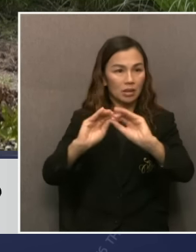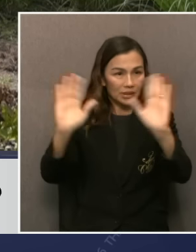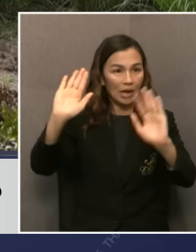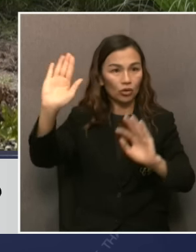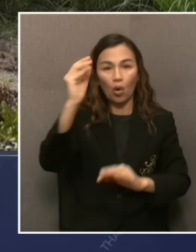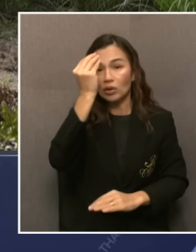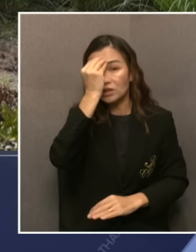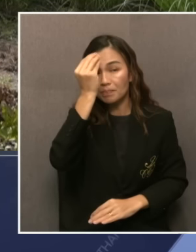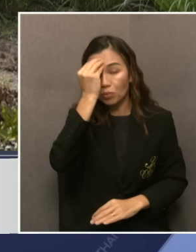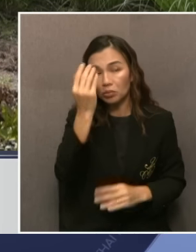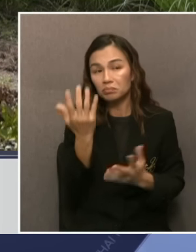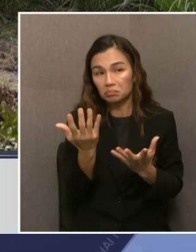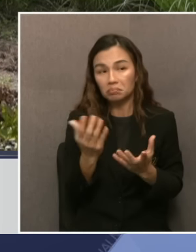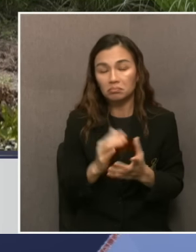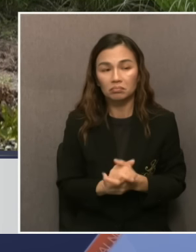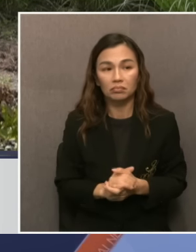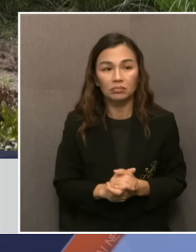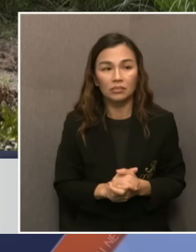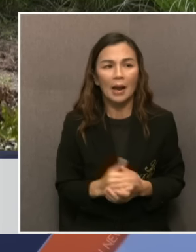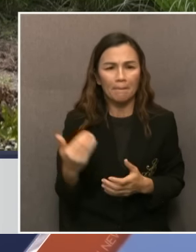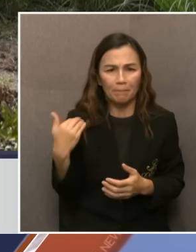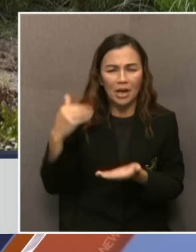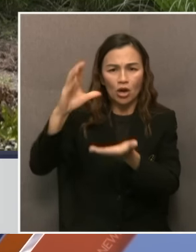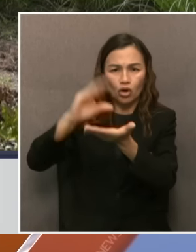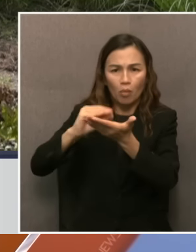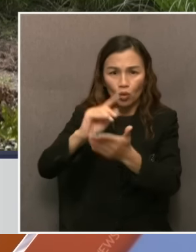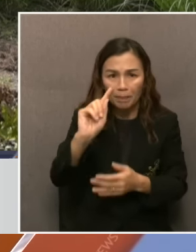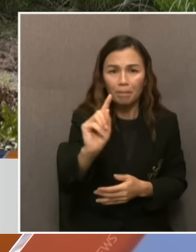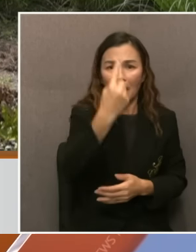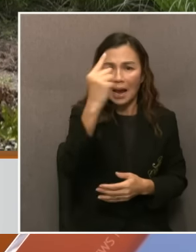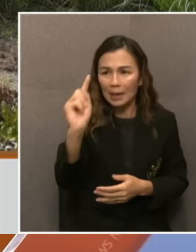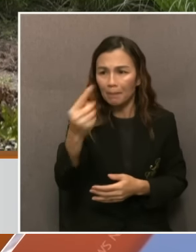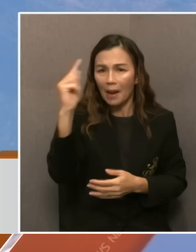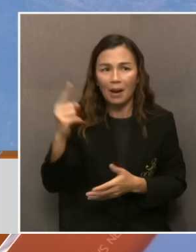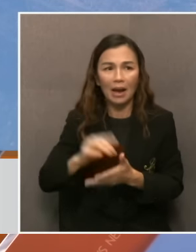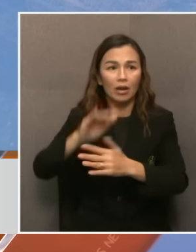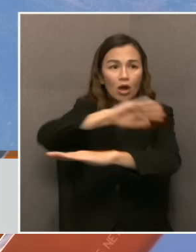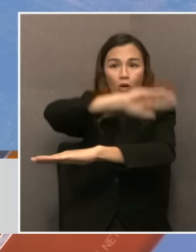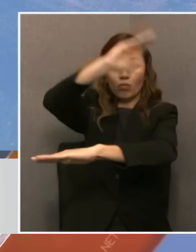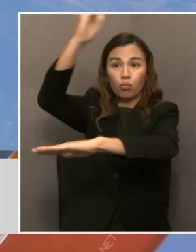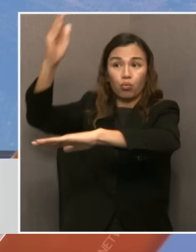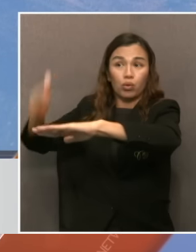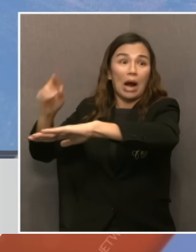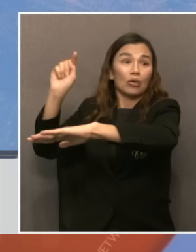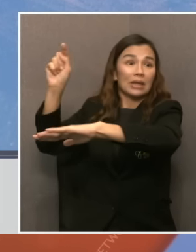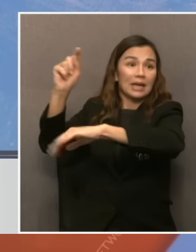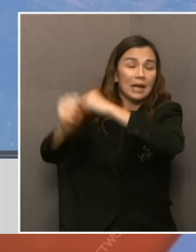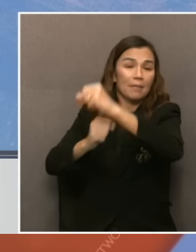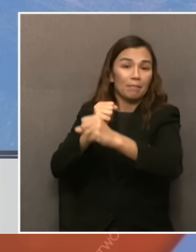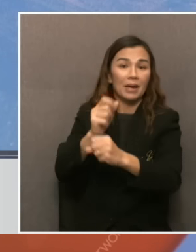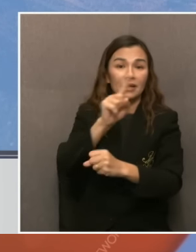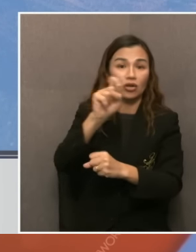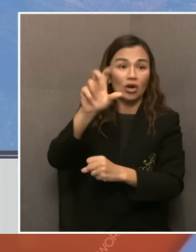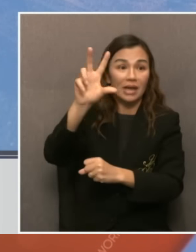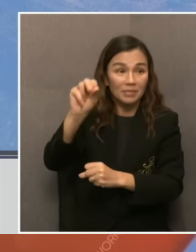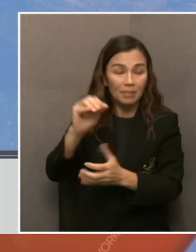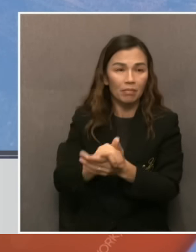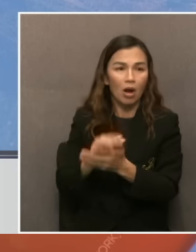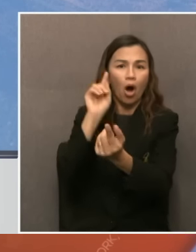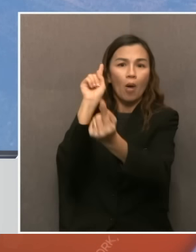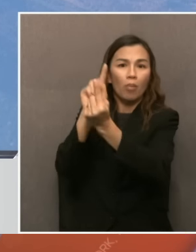นะครับไม่ว่าจะเป็นคือมีสถิติใหม่ๆเกิดขึ้นเพียบเลยครับเอาง่ายๆคือฟูจิเนี่ยคือ130ปีนี่ต้องบอกจริงๆว่าสถานีตรวจวัดมันเ